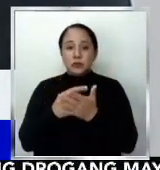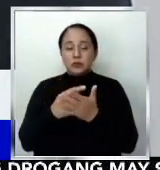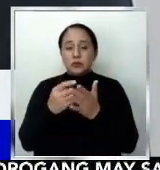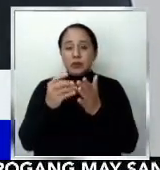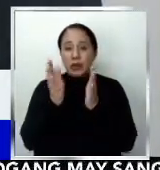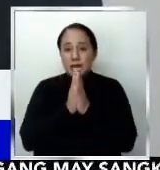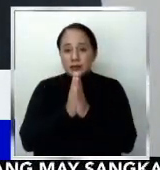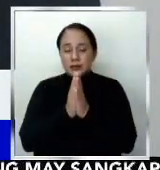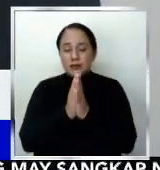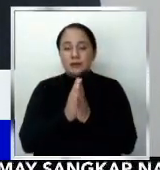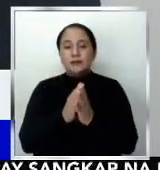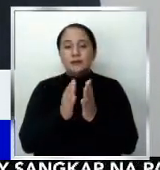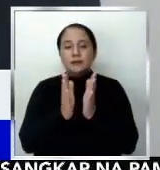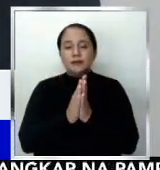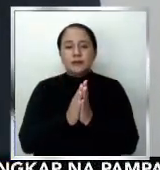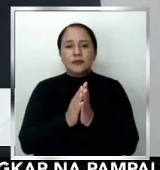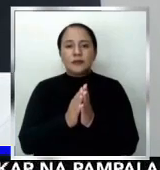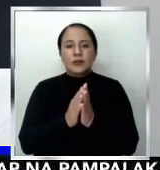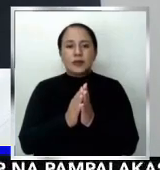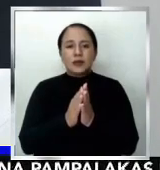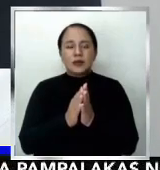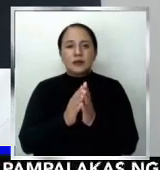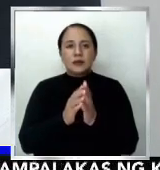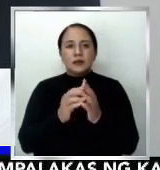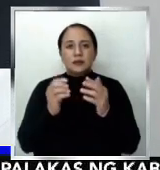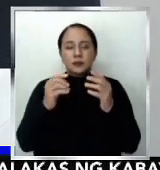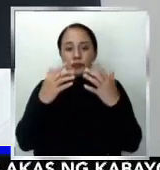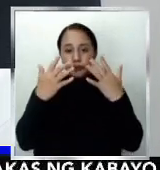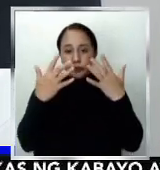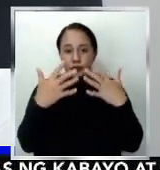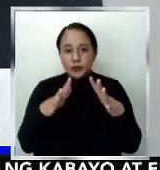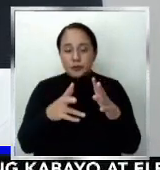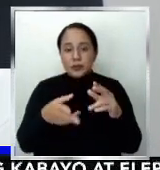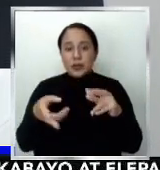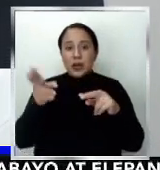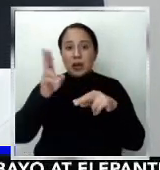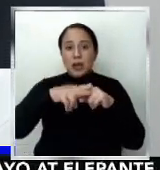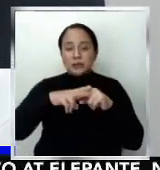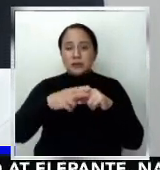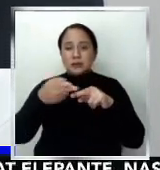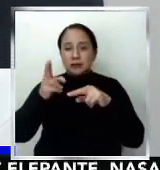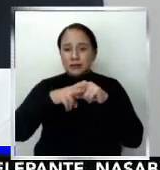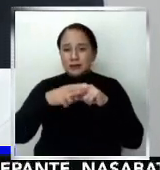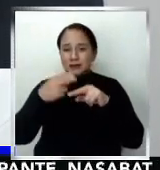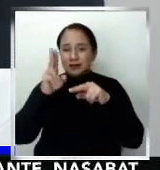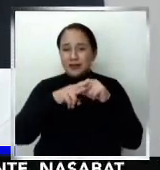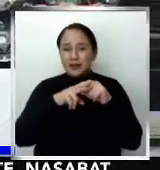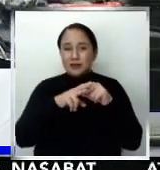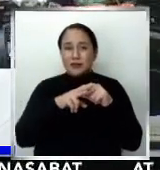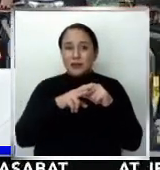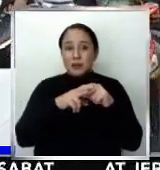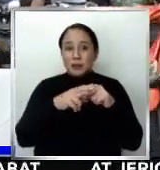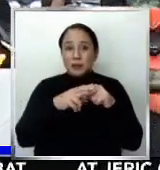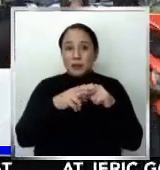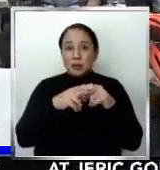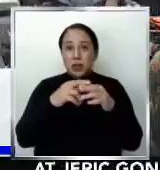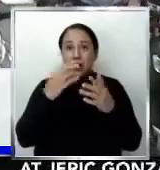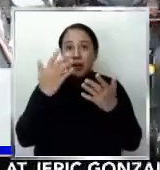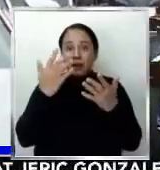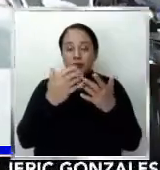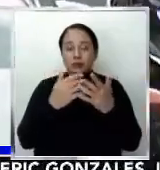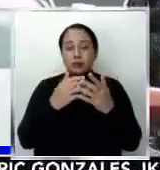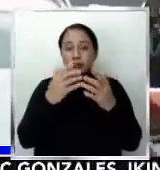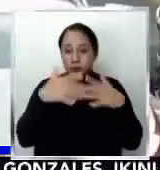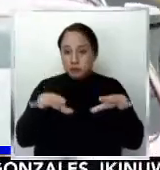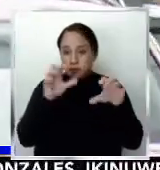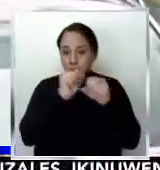term po ito eh. Pagkatapos ng pagtaas ng mga presyo na to, aalisin din yung ayuda na yan. Hindi rin daw malinaw sa